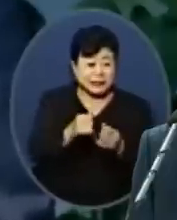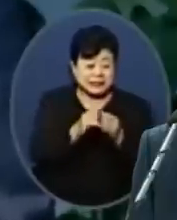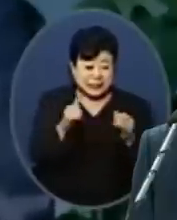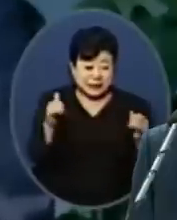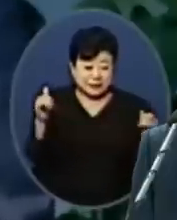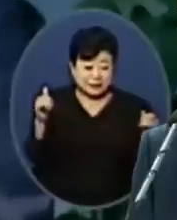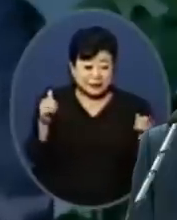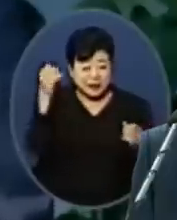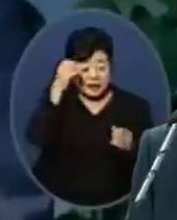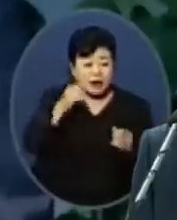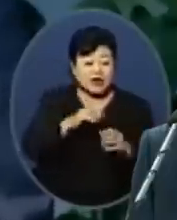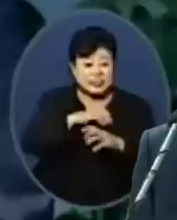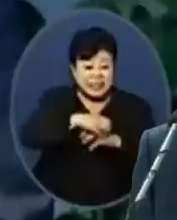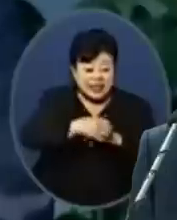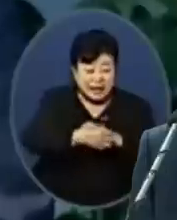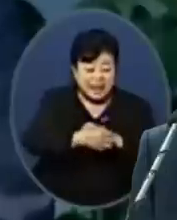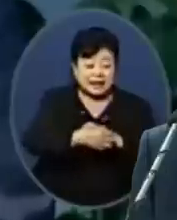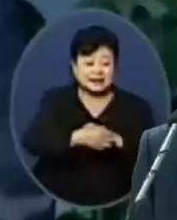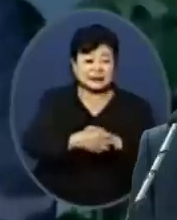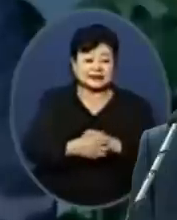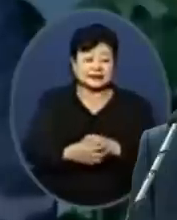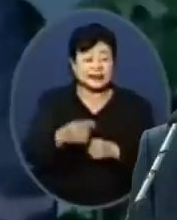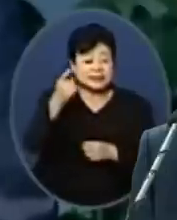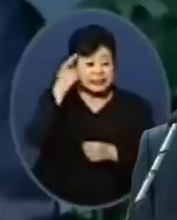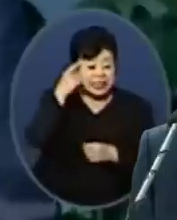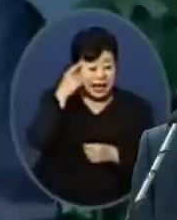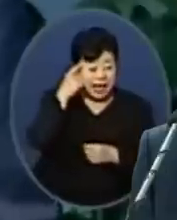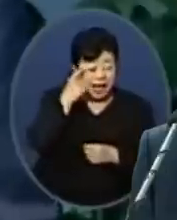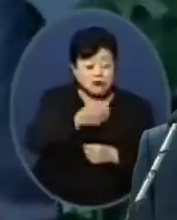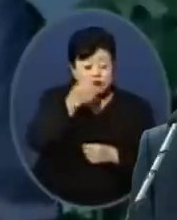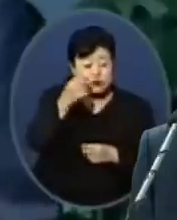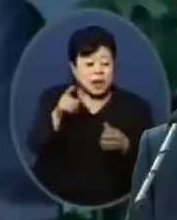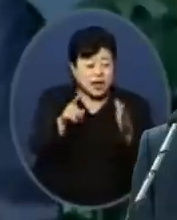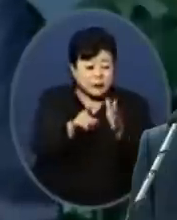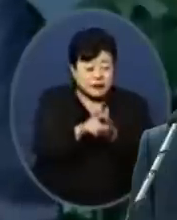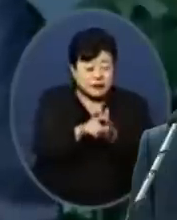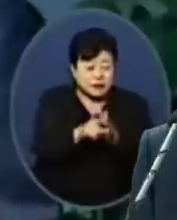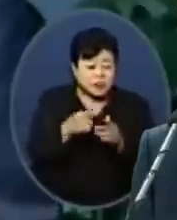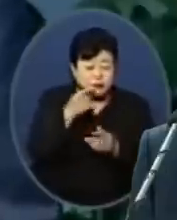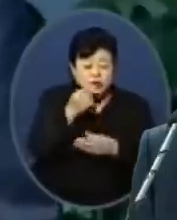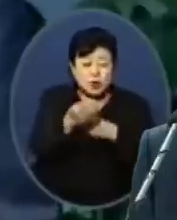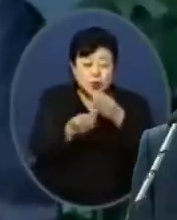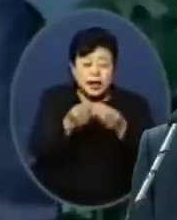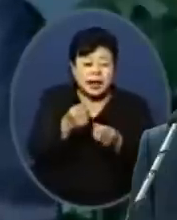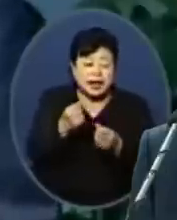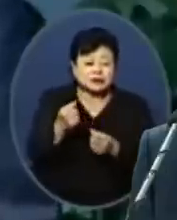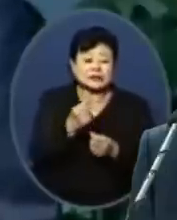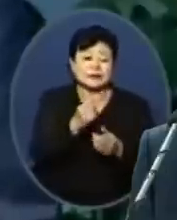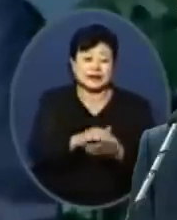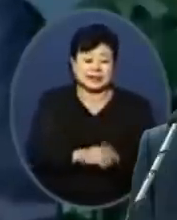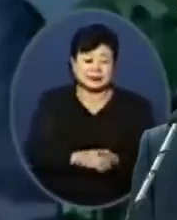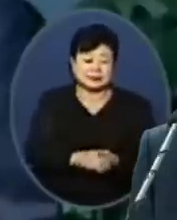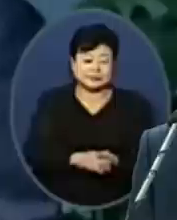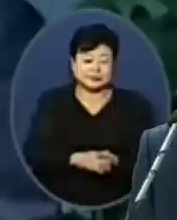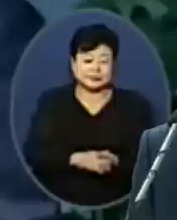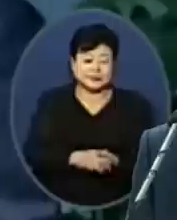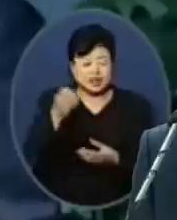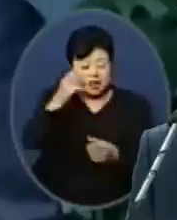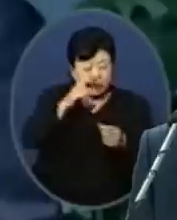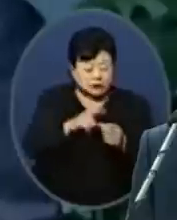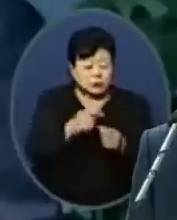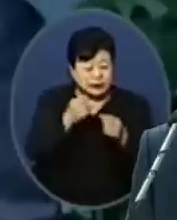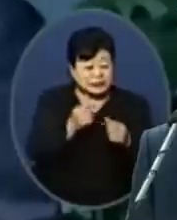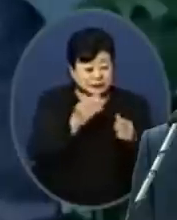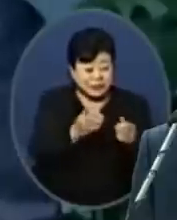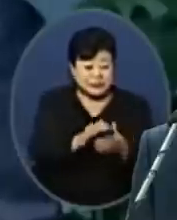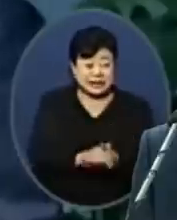사람으로 영의 세계에 생각과 꿈과 믿음과 입술의 고백을 가지고 사는 것입니다. 영적으로